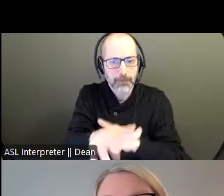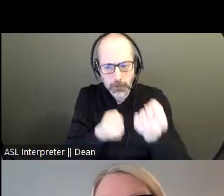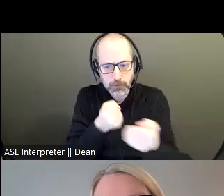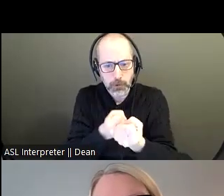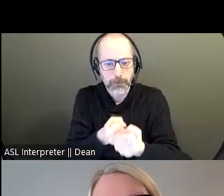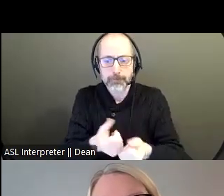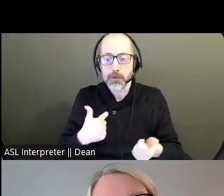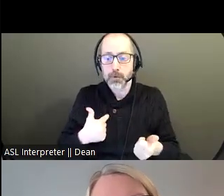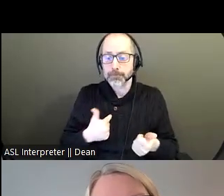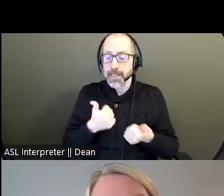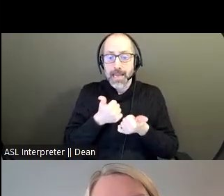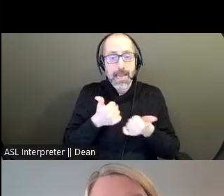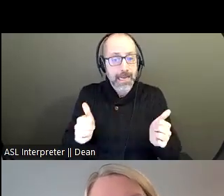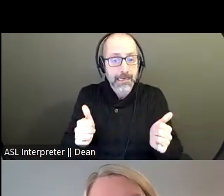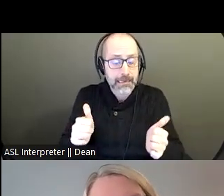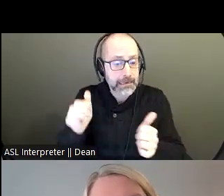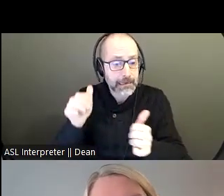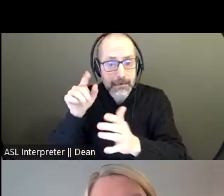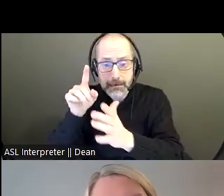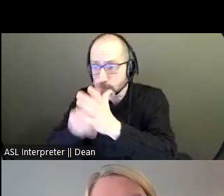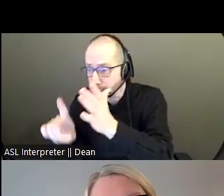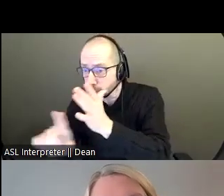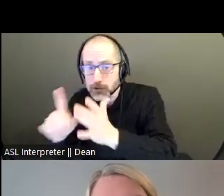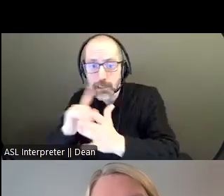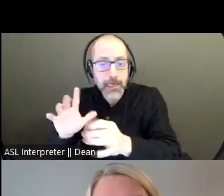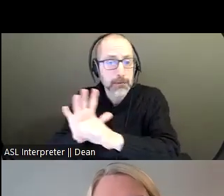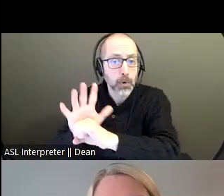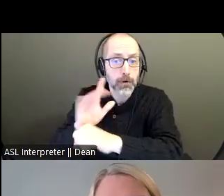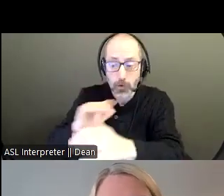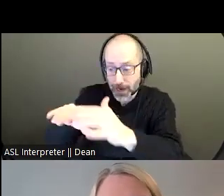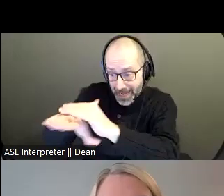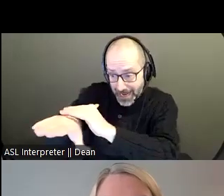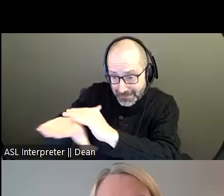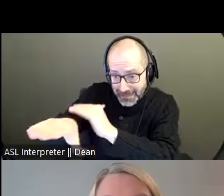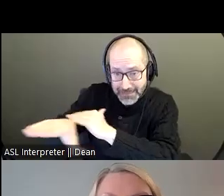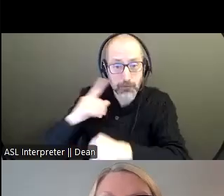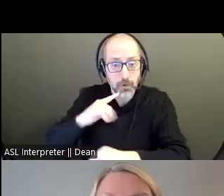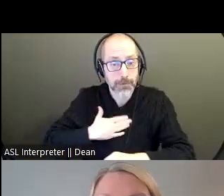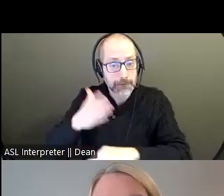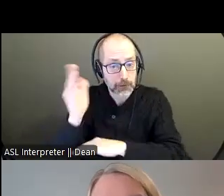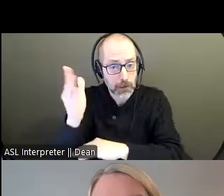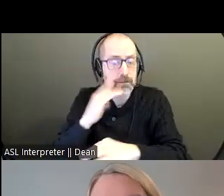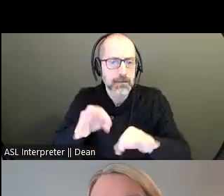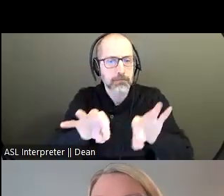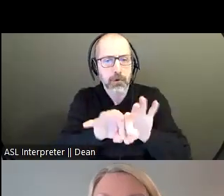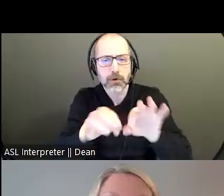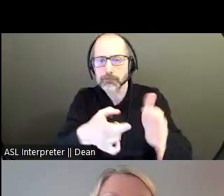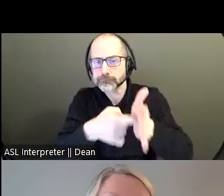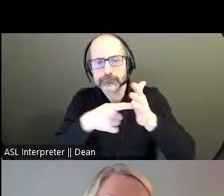tous les participants, toutes les participantes. Et la, les études